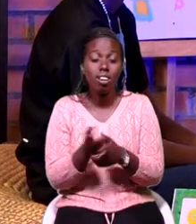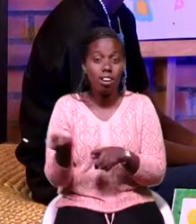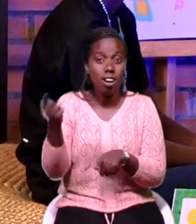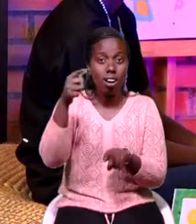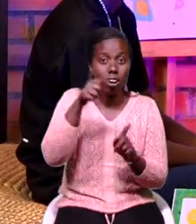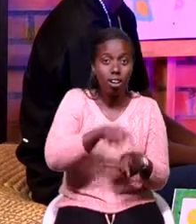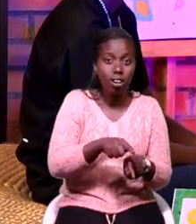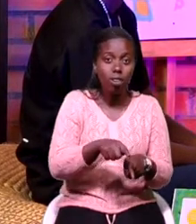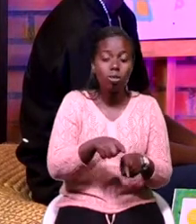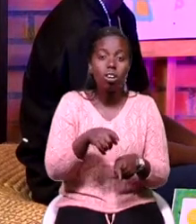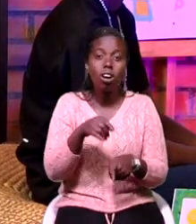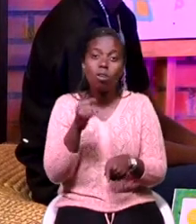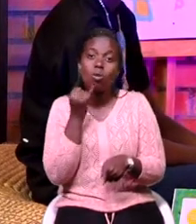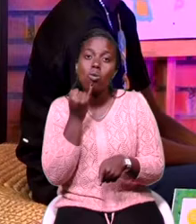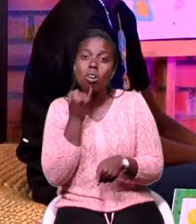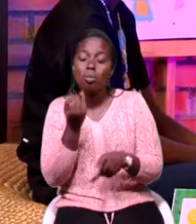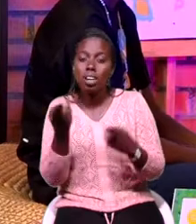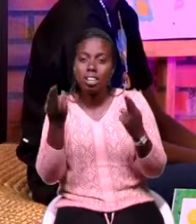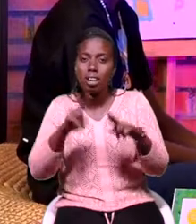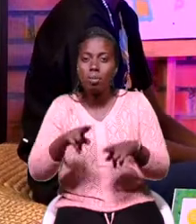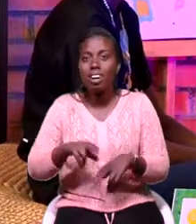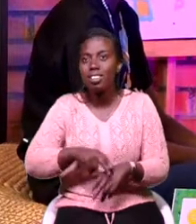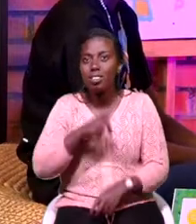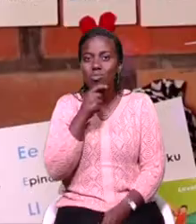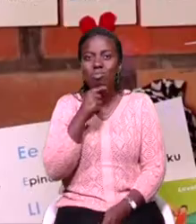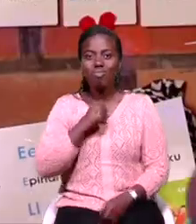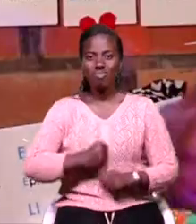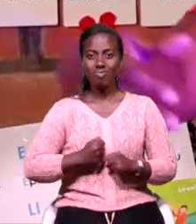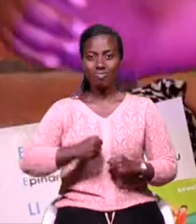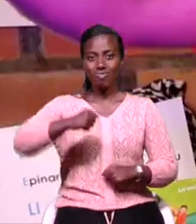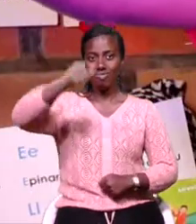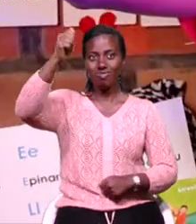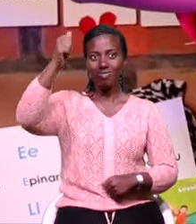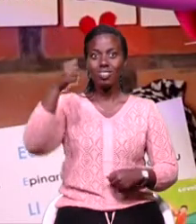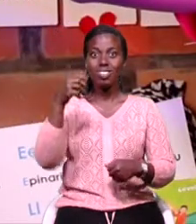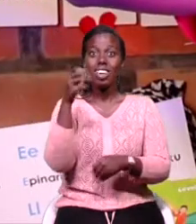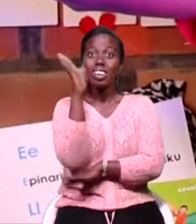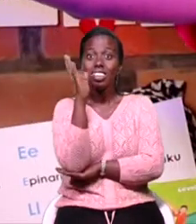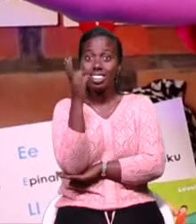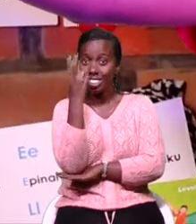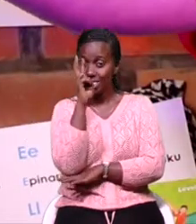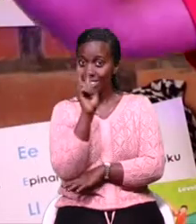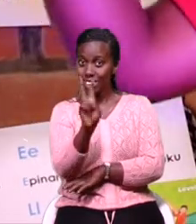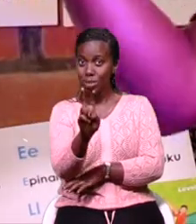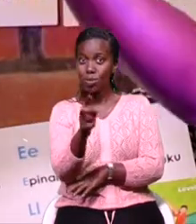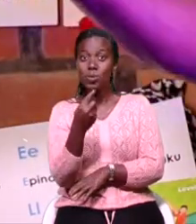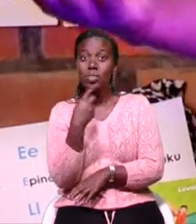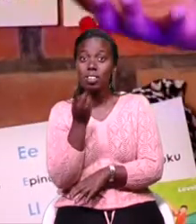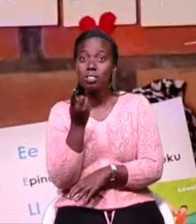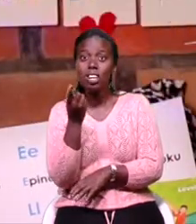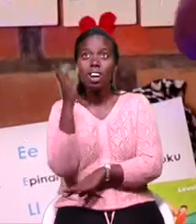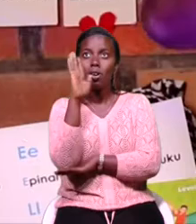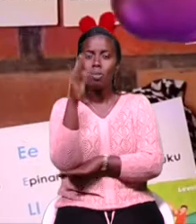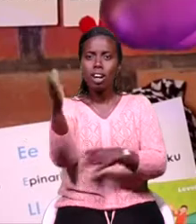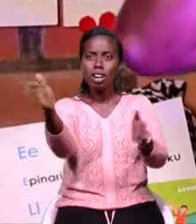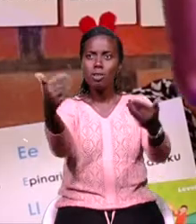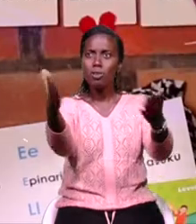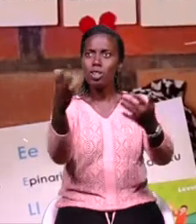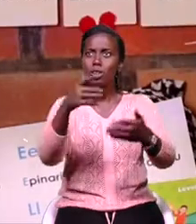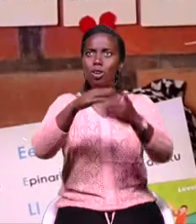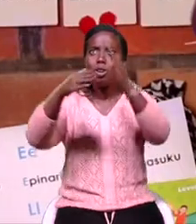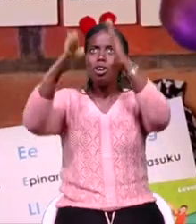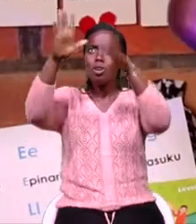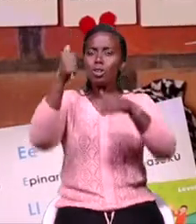Hagaruka wa mwana yarabaye umusore. Igiti kikimara kumubona kiravuga, umwana ngwino unyurire,